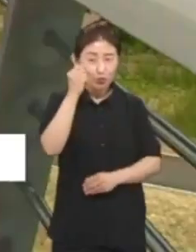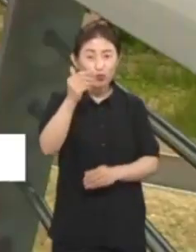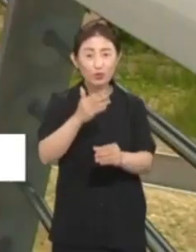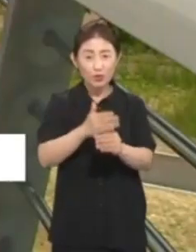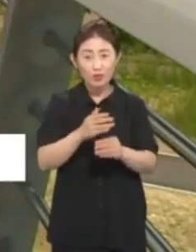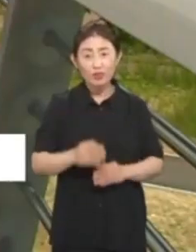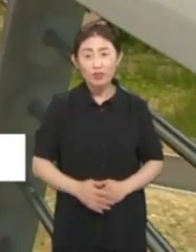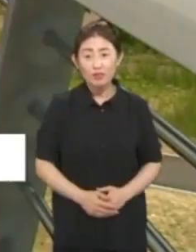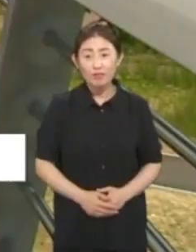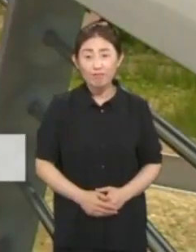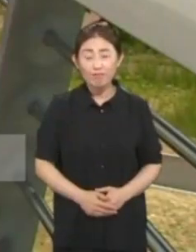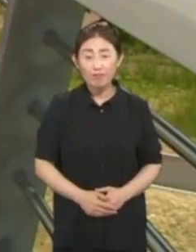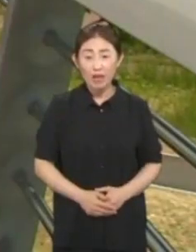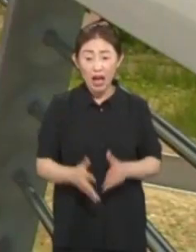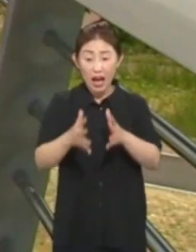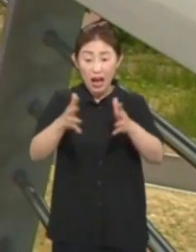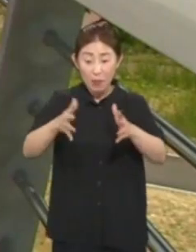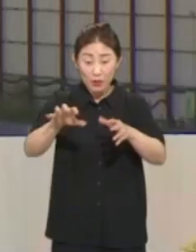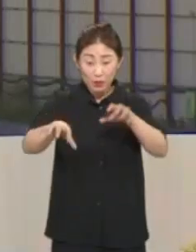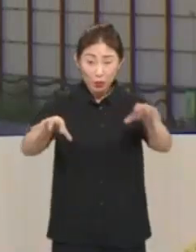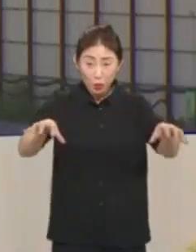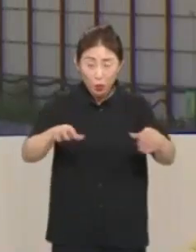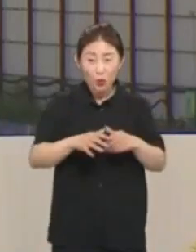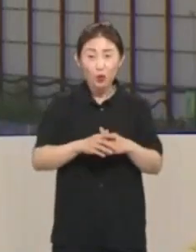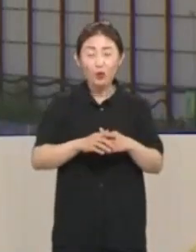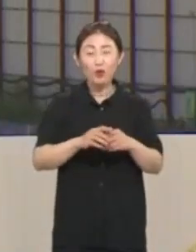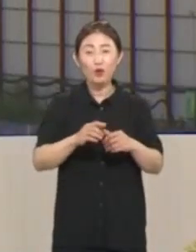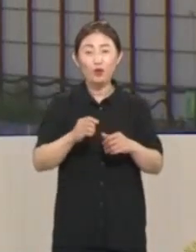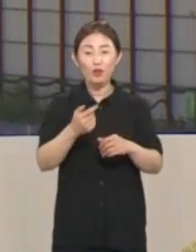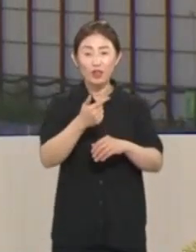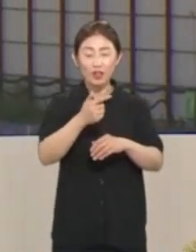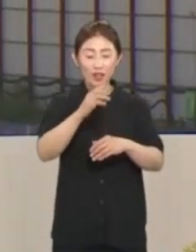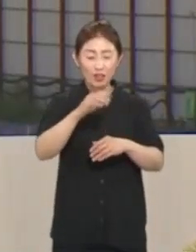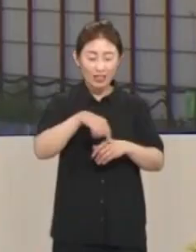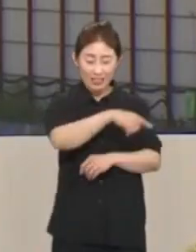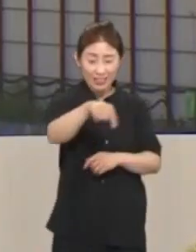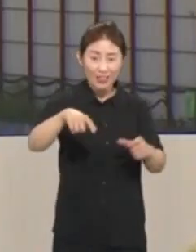추진되면서 대규모 아파트 단지와 개발 수요가 많은 대전